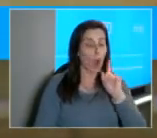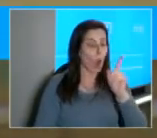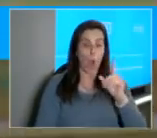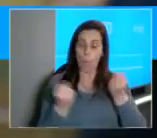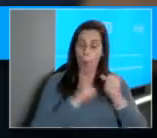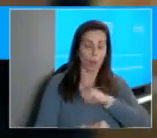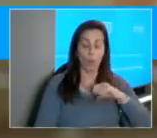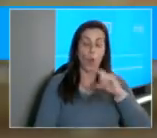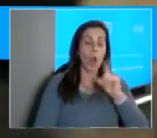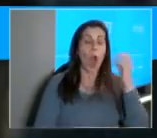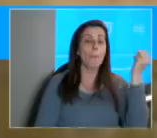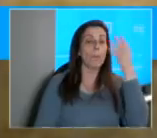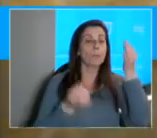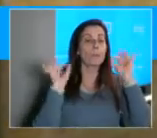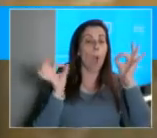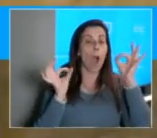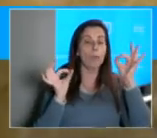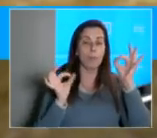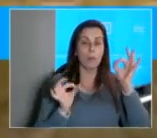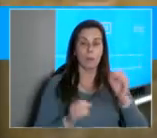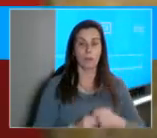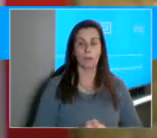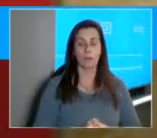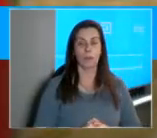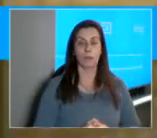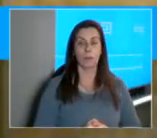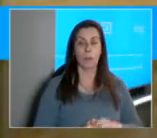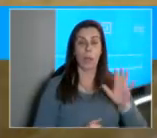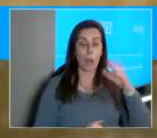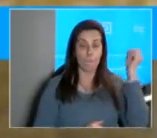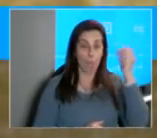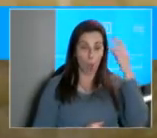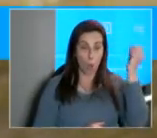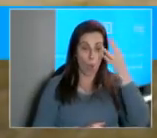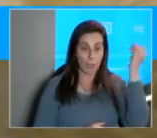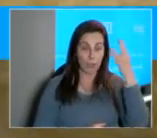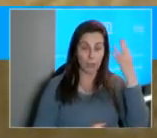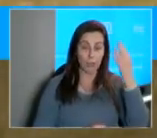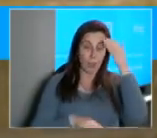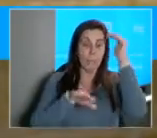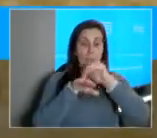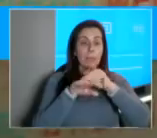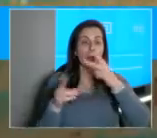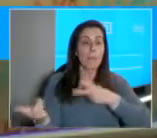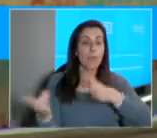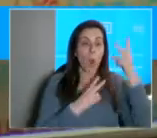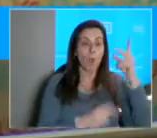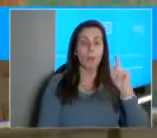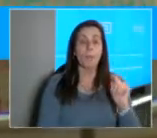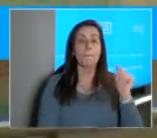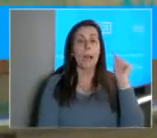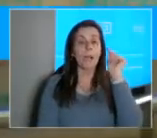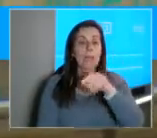באוטו? שום דבר. וגם אנשי האמבולנס, הם מיידעים את הבית חולים, תדעו לכם שעומד